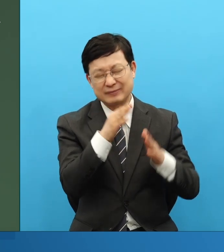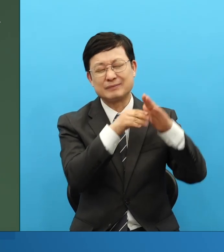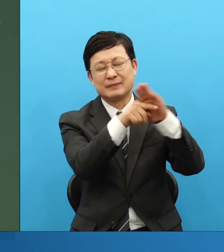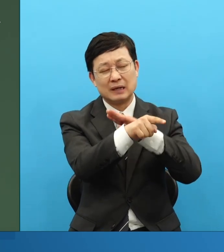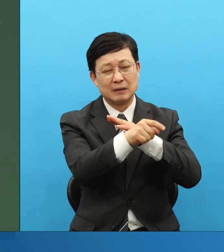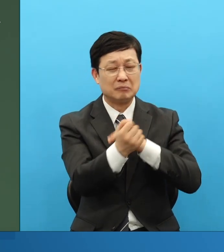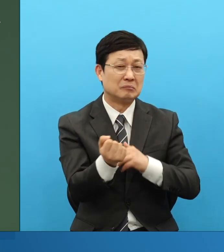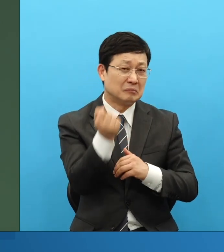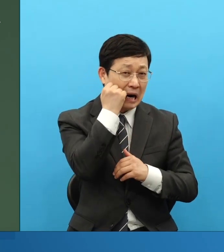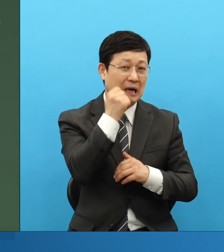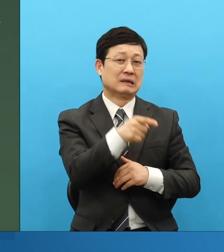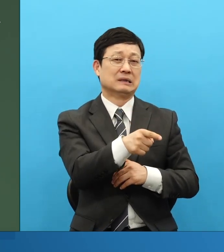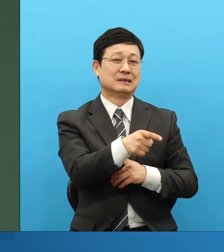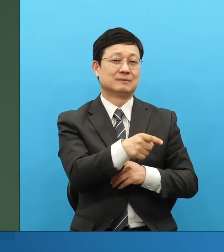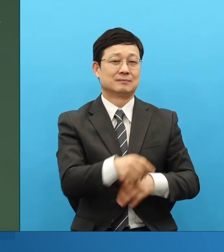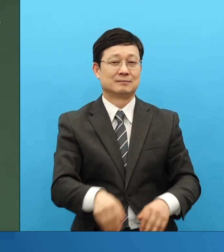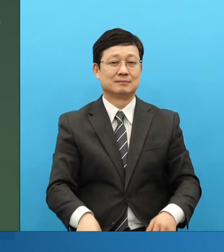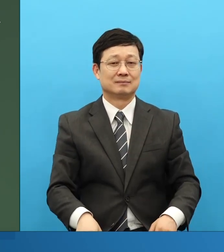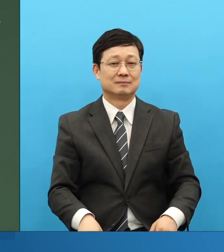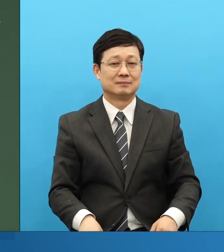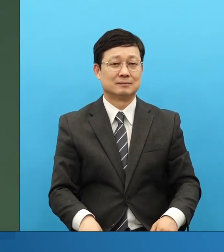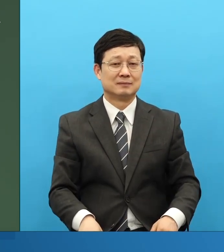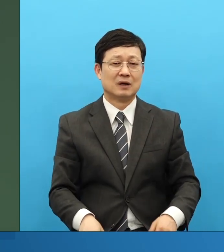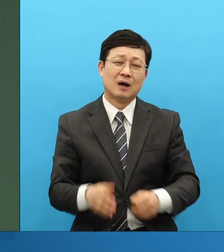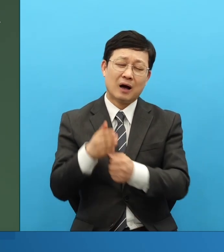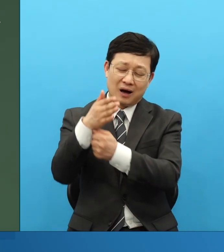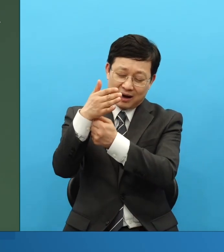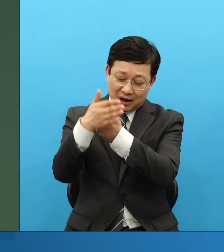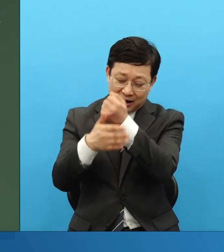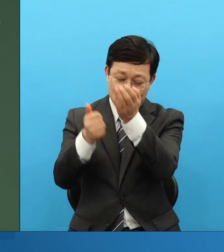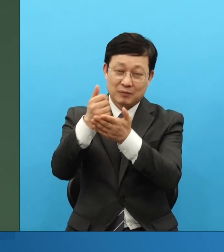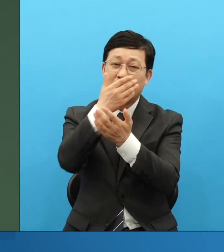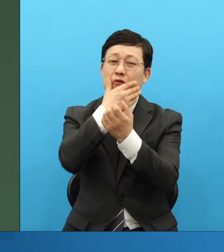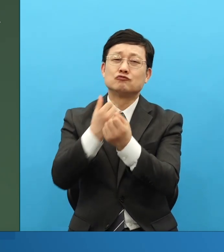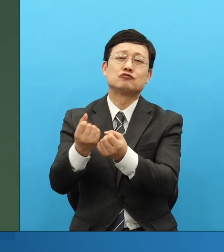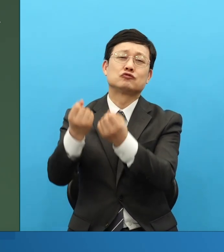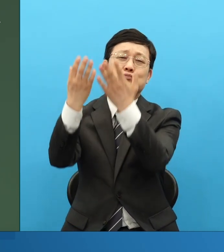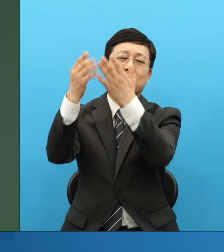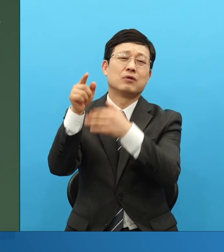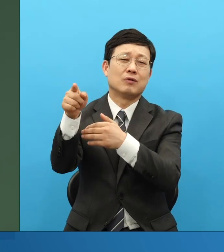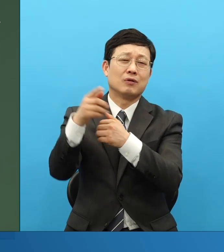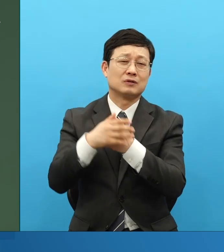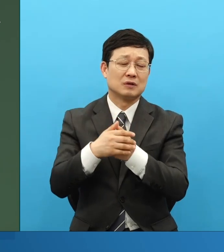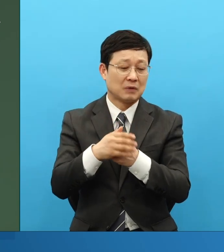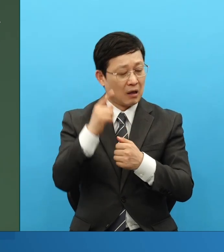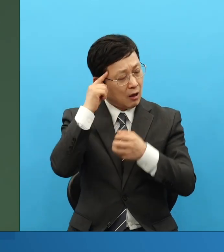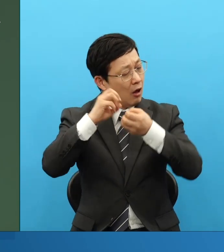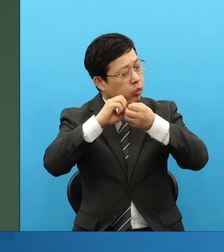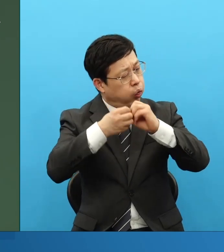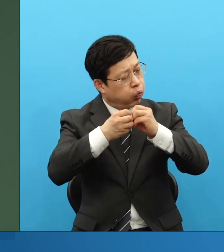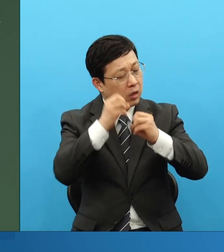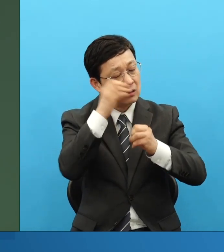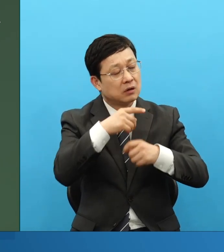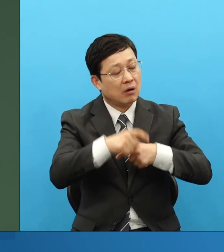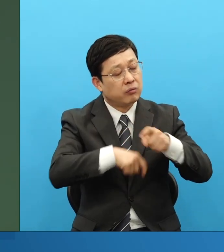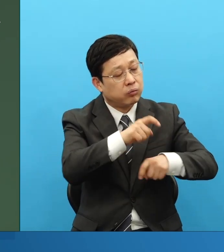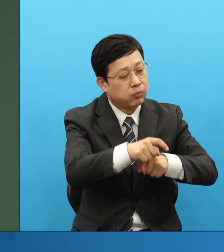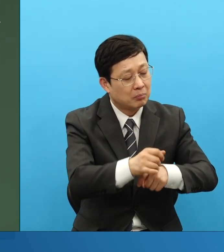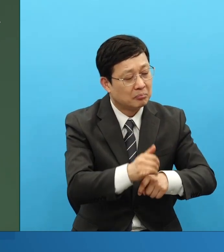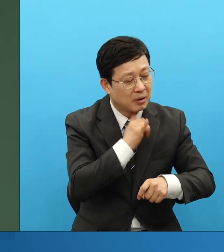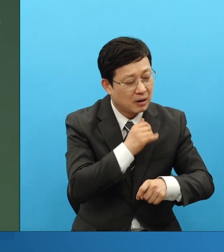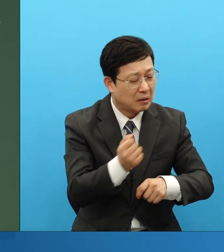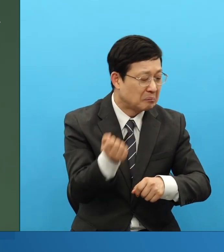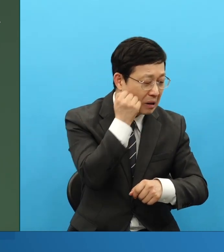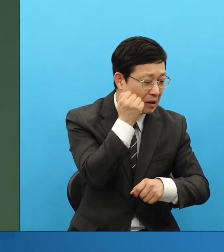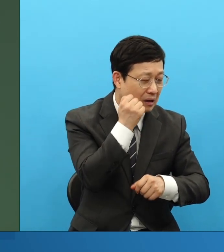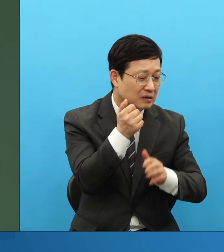하나님의 축복이 여러분에게 너무 중요하기 때문에 그럼 이게 뭐 아무렇게나 그런 그거 아닙니다. That God's blessings are so important